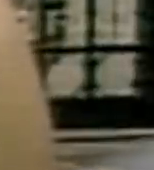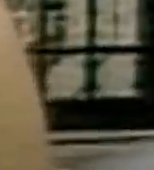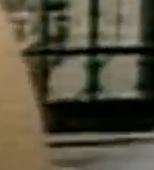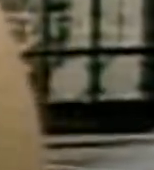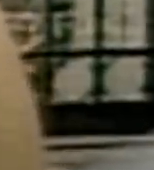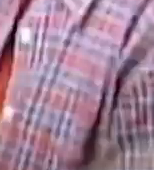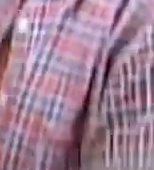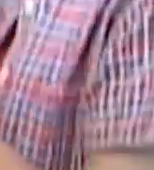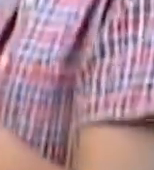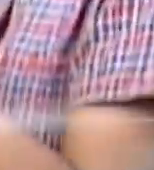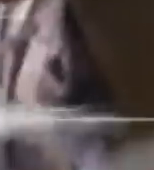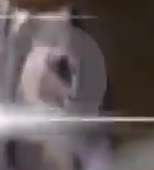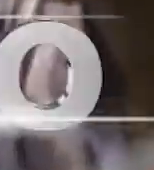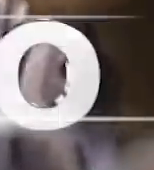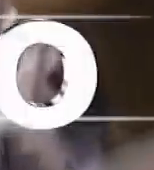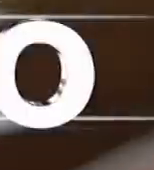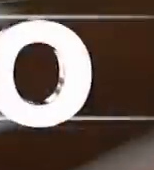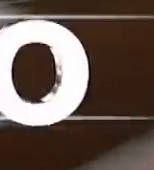ang Pangulo.